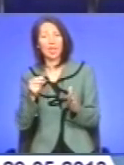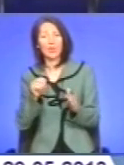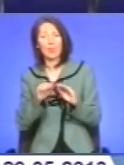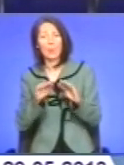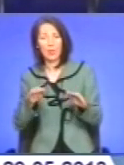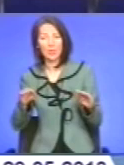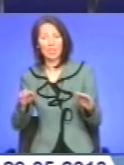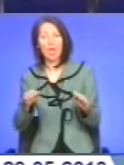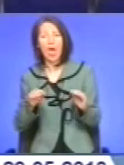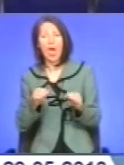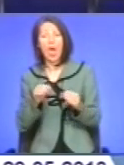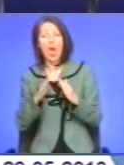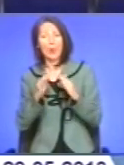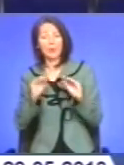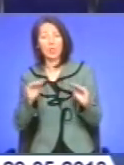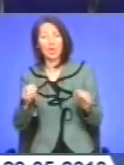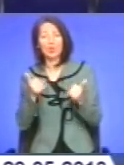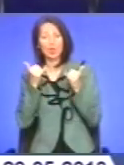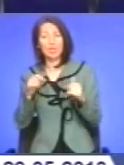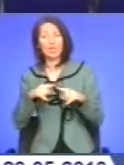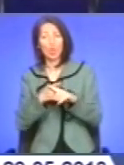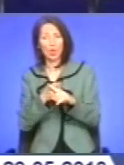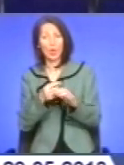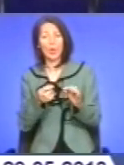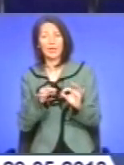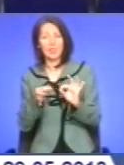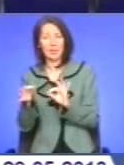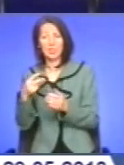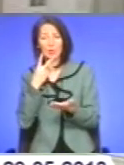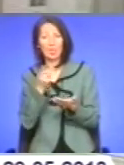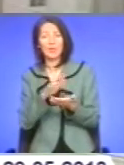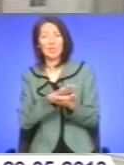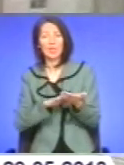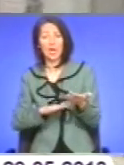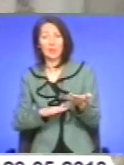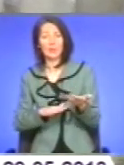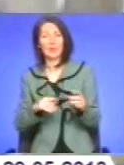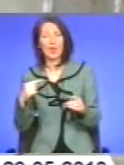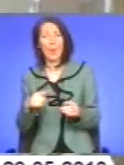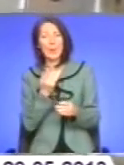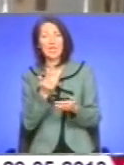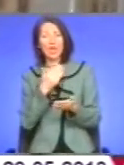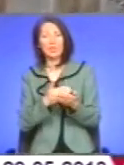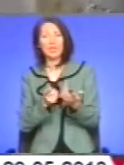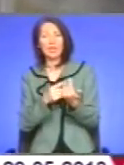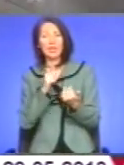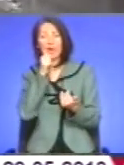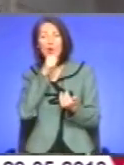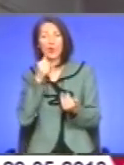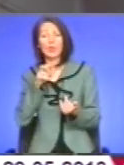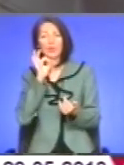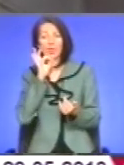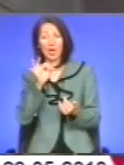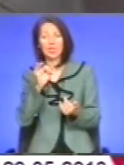обладнають сучасними технологіями. Детальніше про це дивимося далі. Перше за останні кілька років, зауважує директор